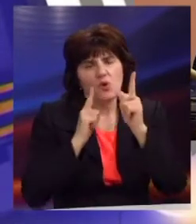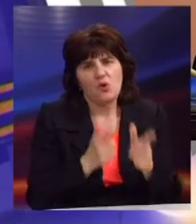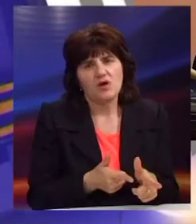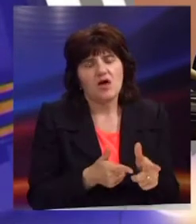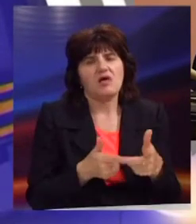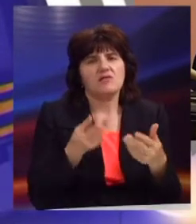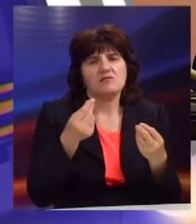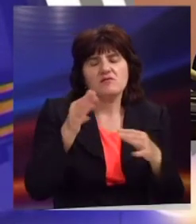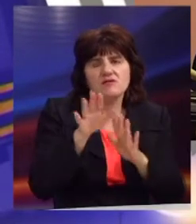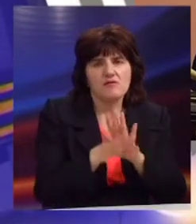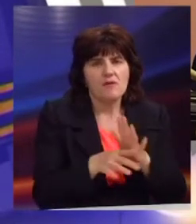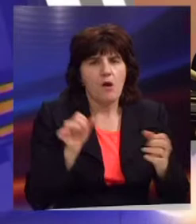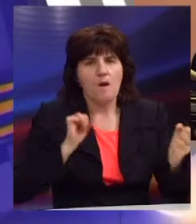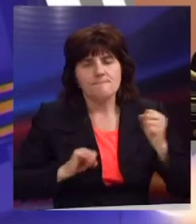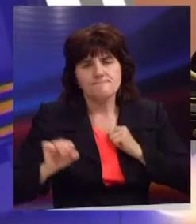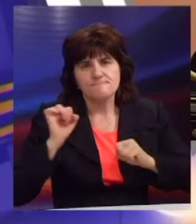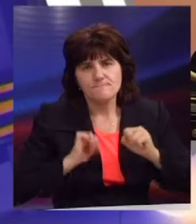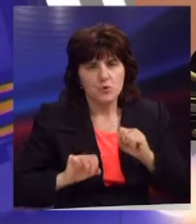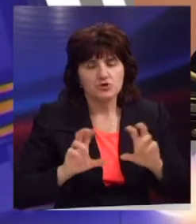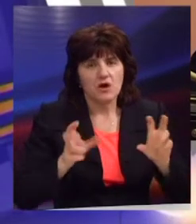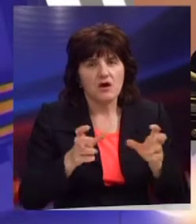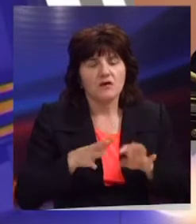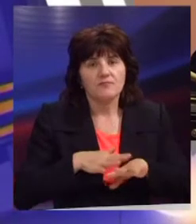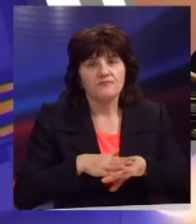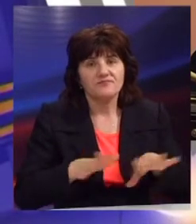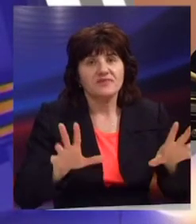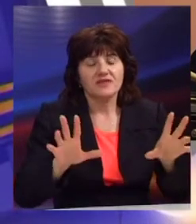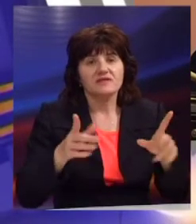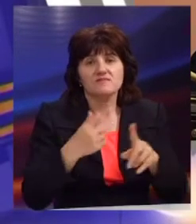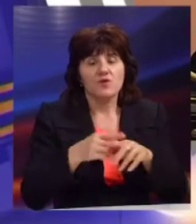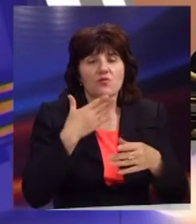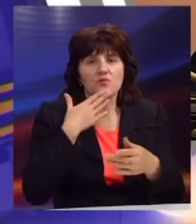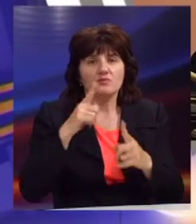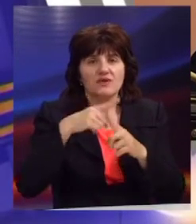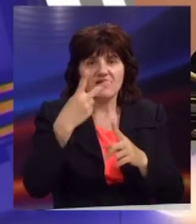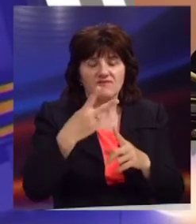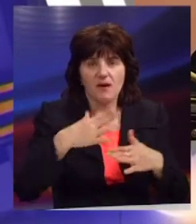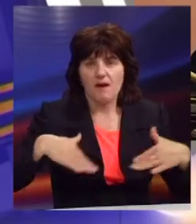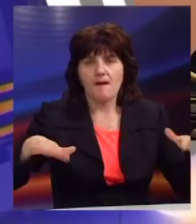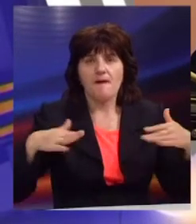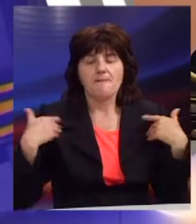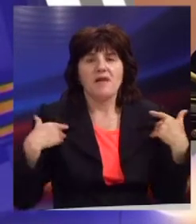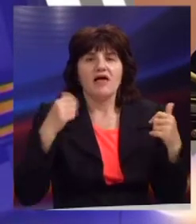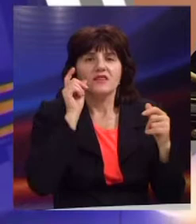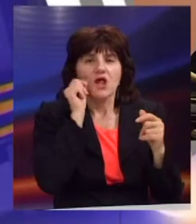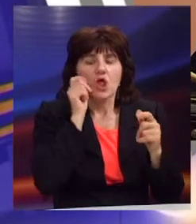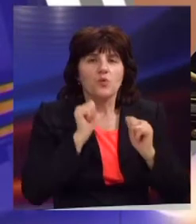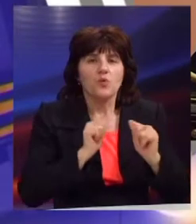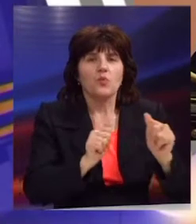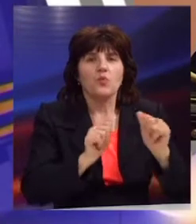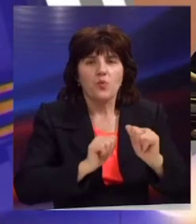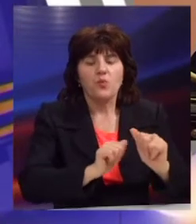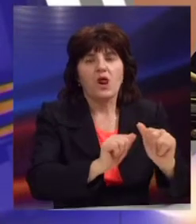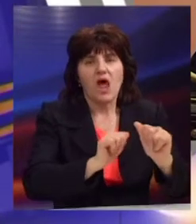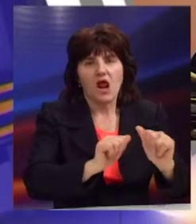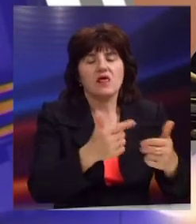godina, godina sankcije, mučili se, od radija smo prerasli u televiziju, a to sve zahvaljujući mladim ljudima oko mene, koji su me više